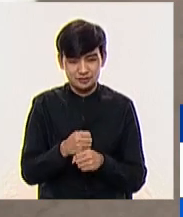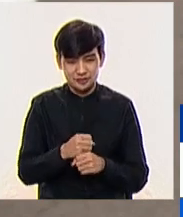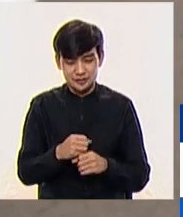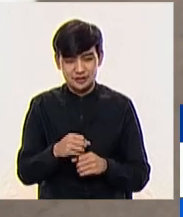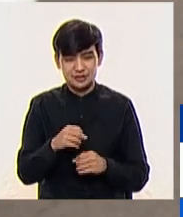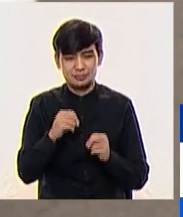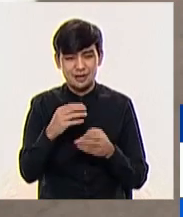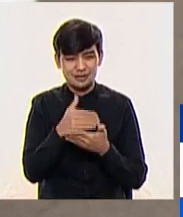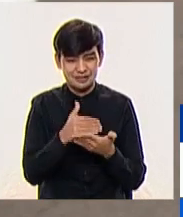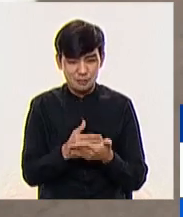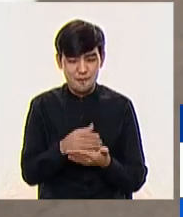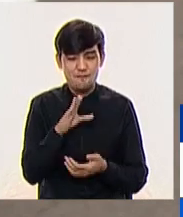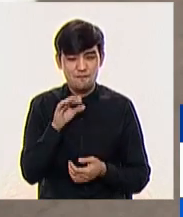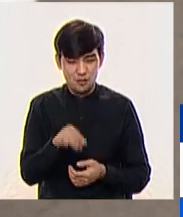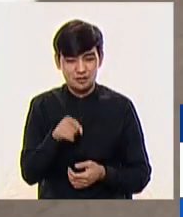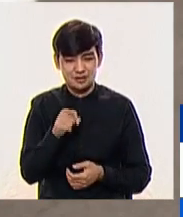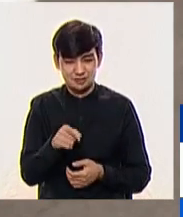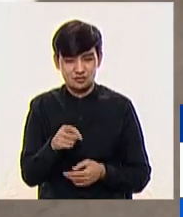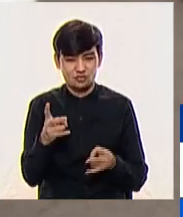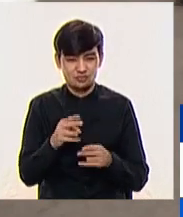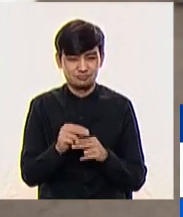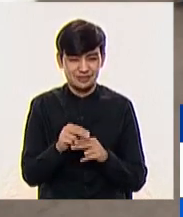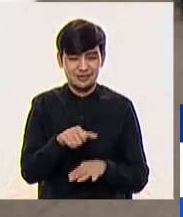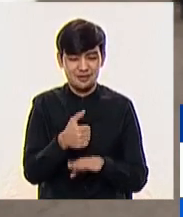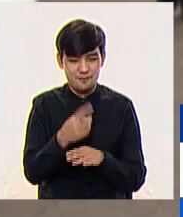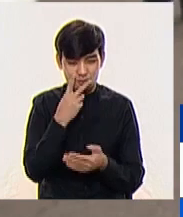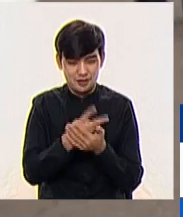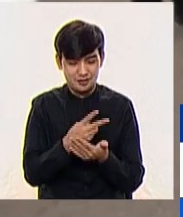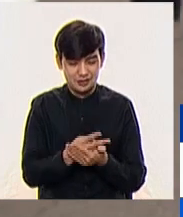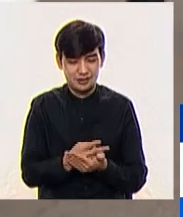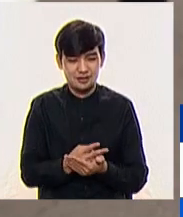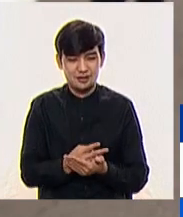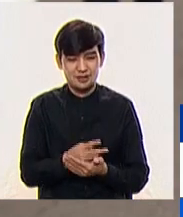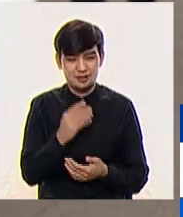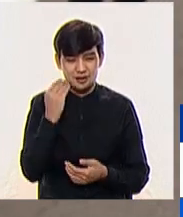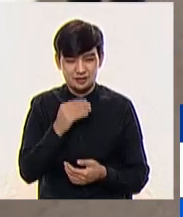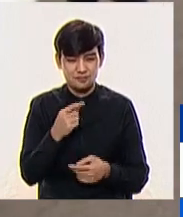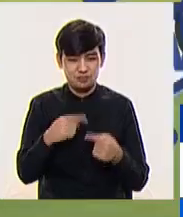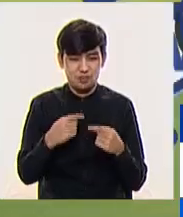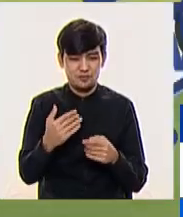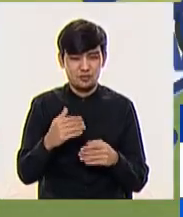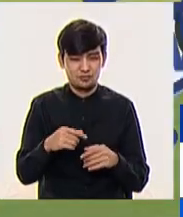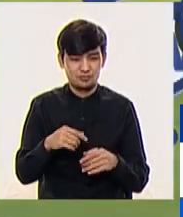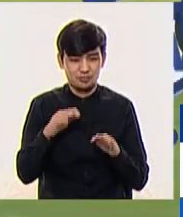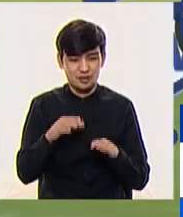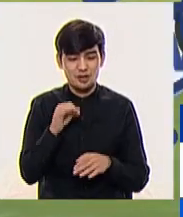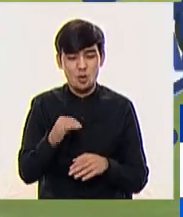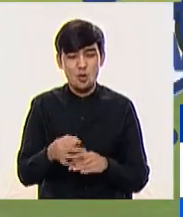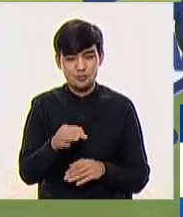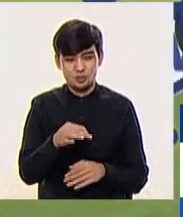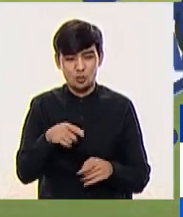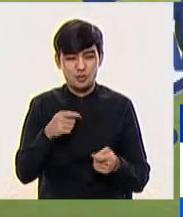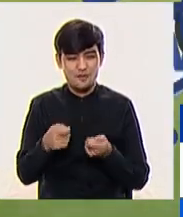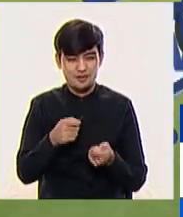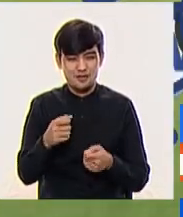дренажная система. Вот это и является главным показателем качества футбольной арены. В областном управлении физкультуры